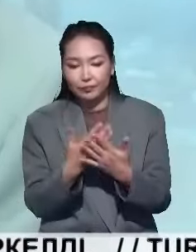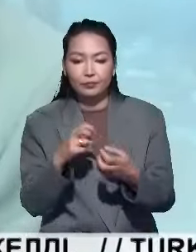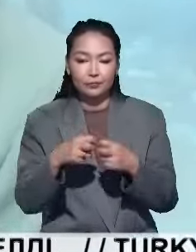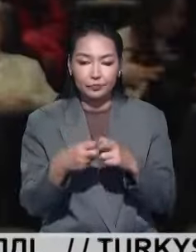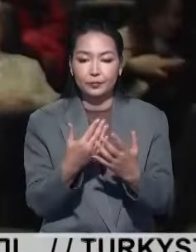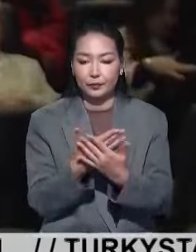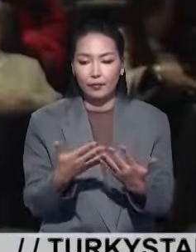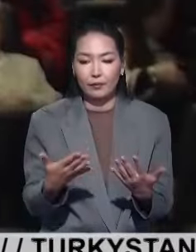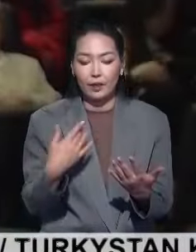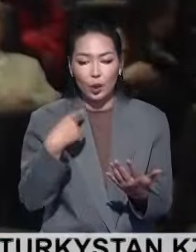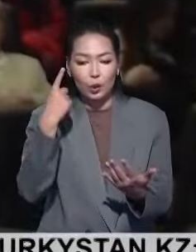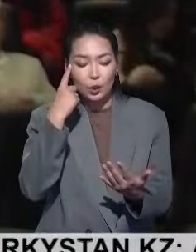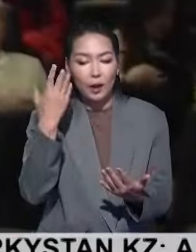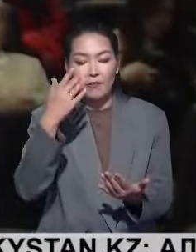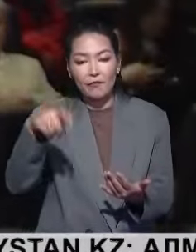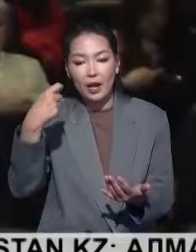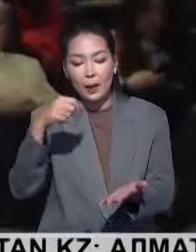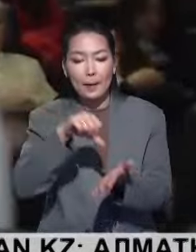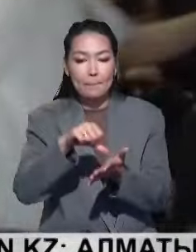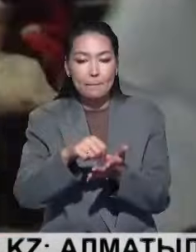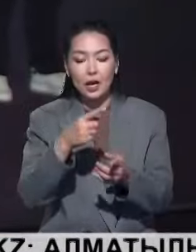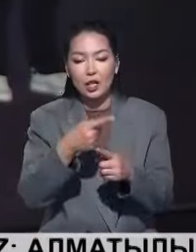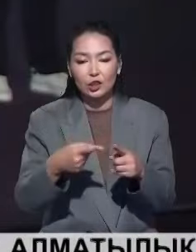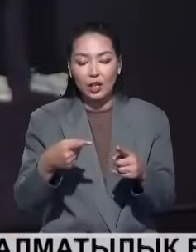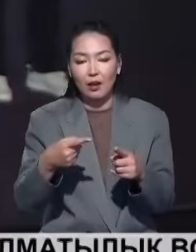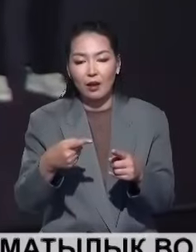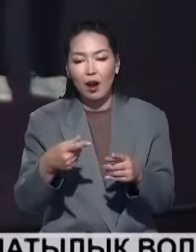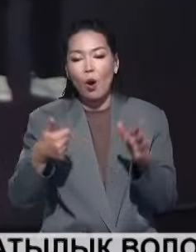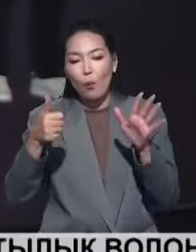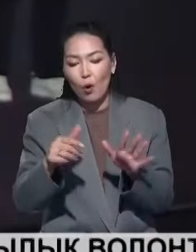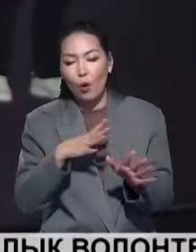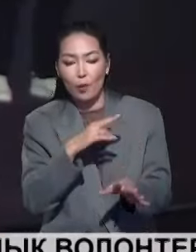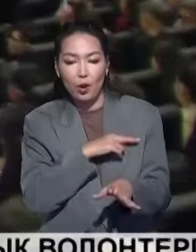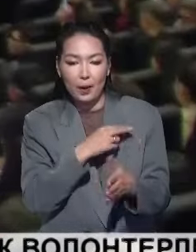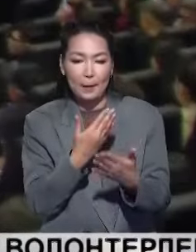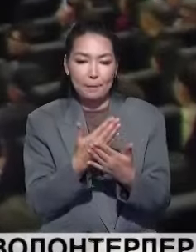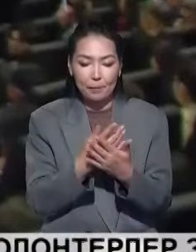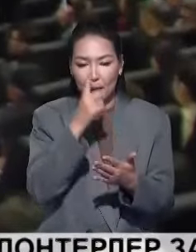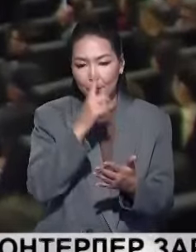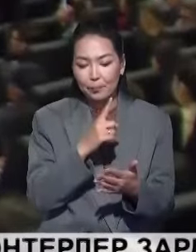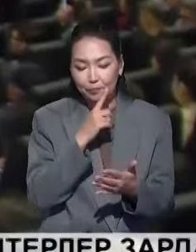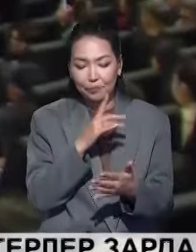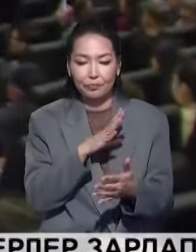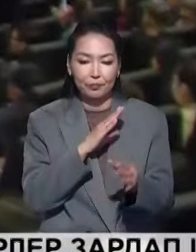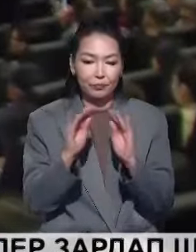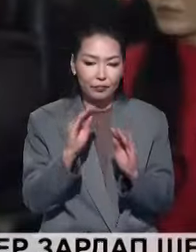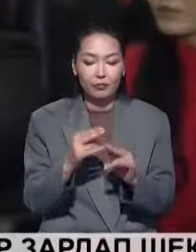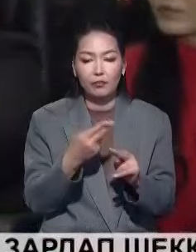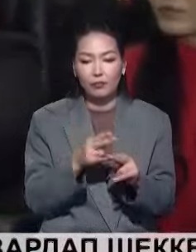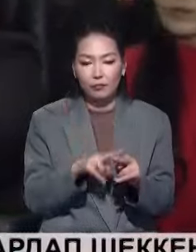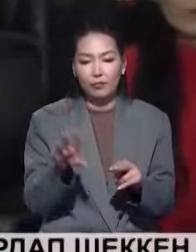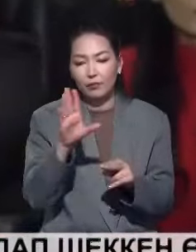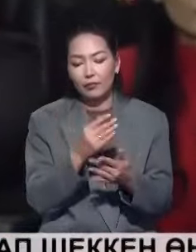ойлаймын. Фильмнің сценарийі жарты жыл жазылса, түсірілім жұмыстары небәрі бір айға созылды. Қоғамның ақ пен қарасын